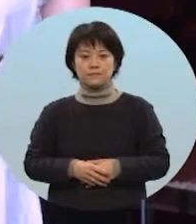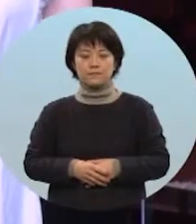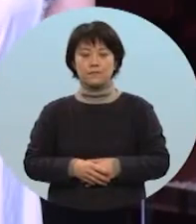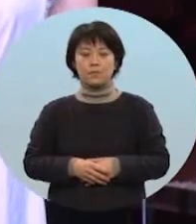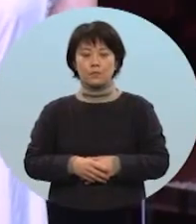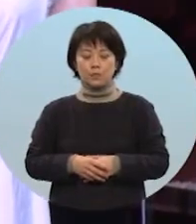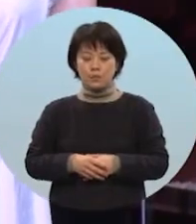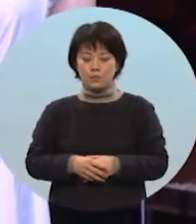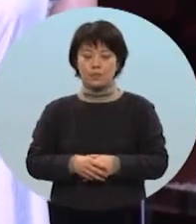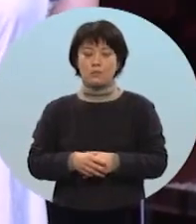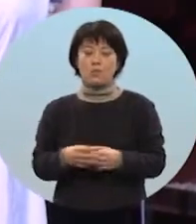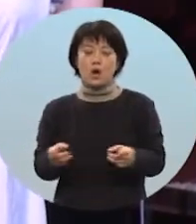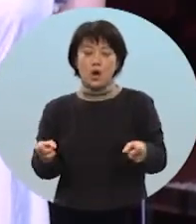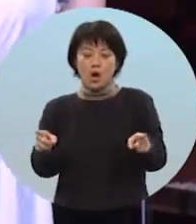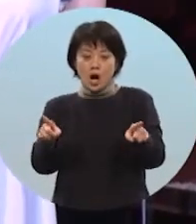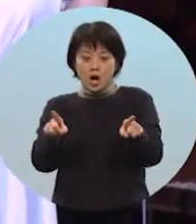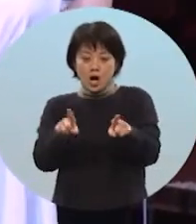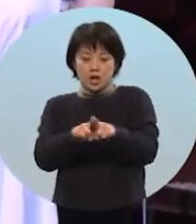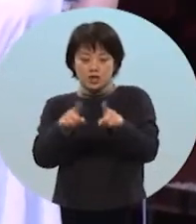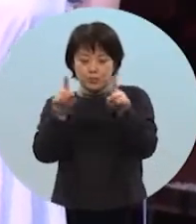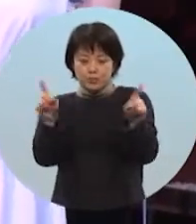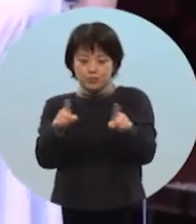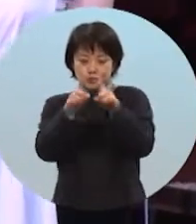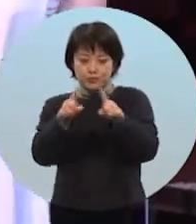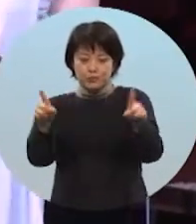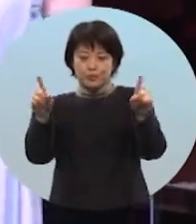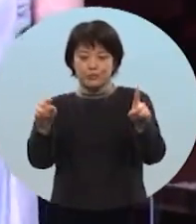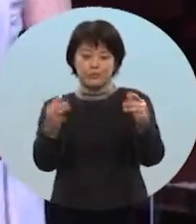舞台で一緒に共演したムーンライトジャズ